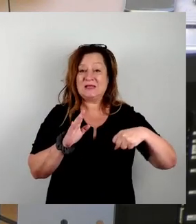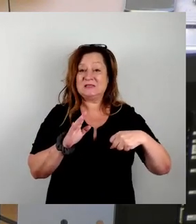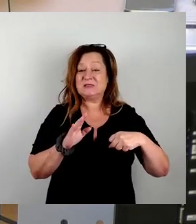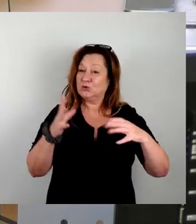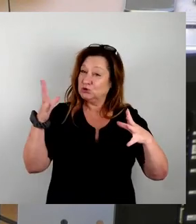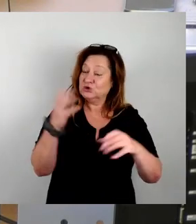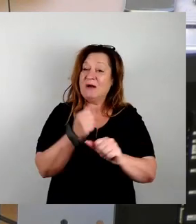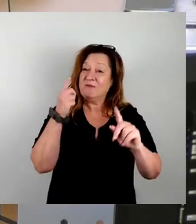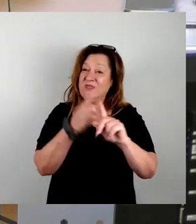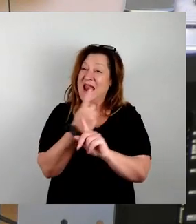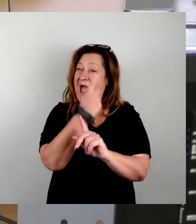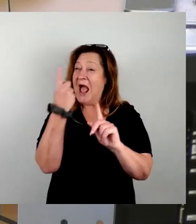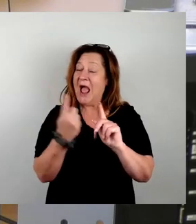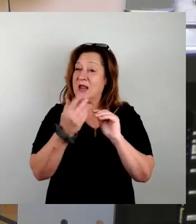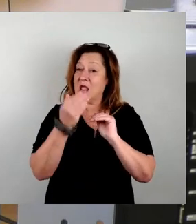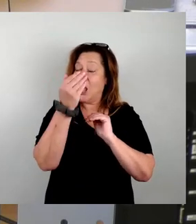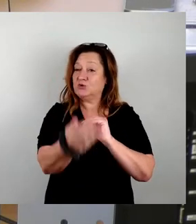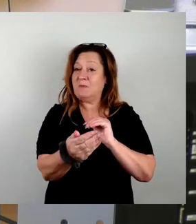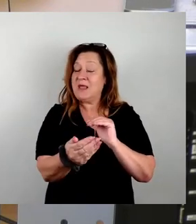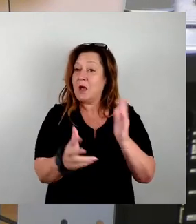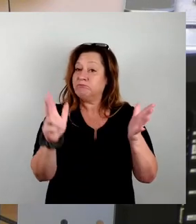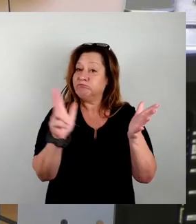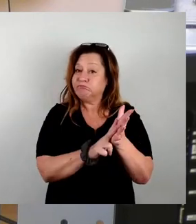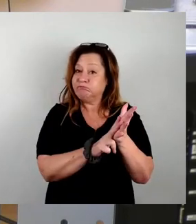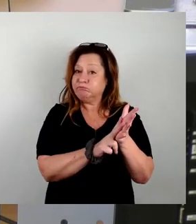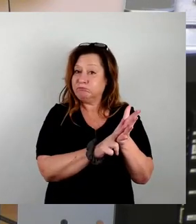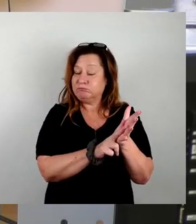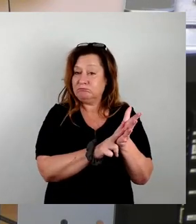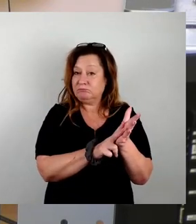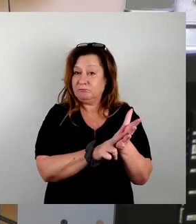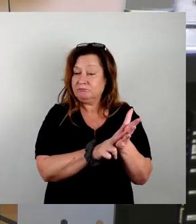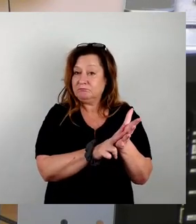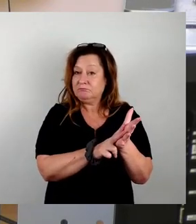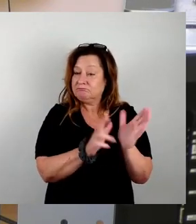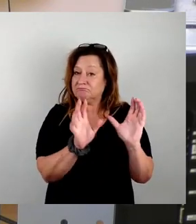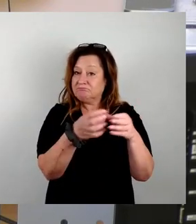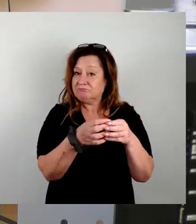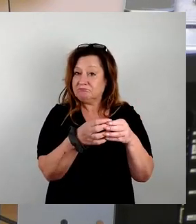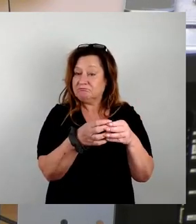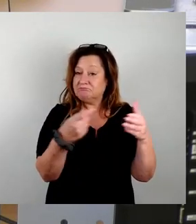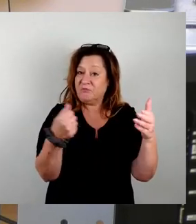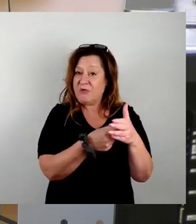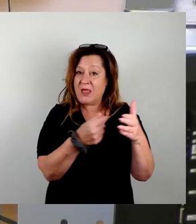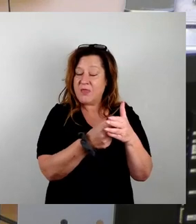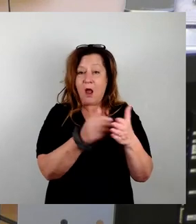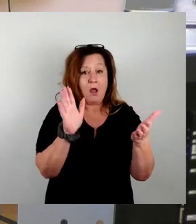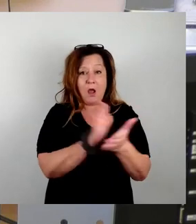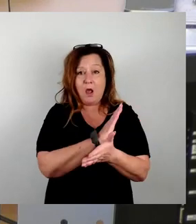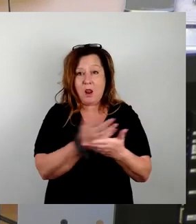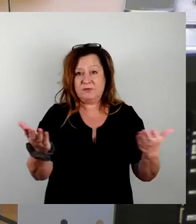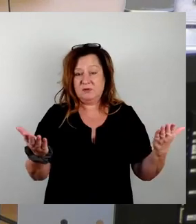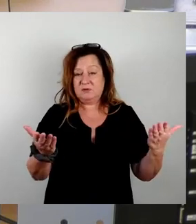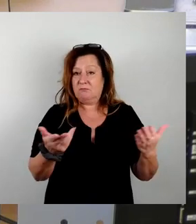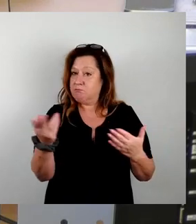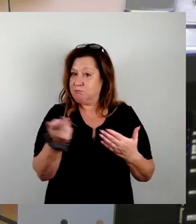Jahr immer noch kein Beschluss zu dieser gemeinschaftlichen Finanzierung des öffentlichen